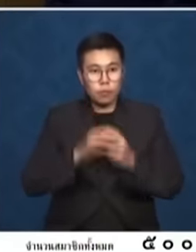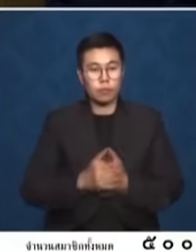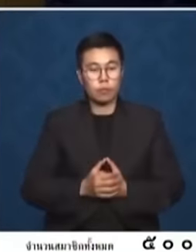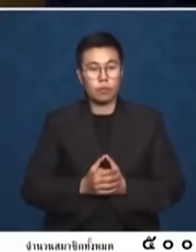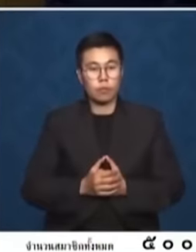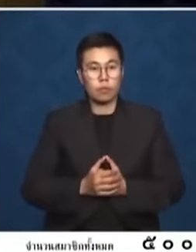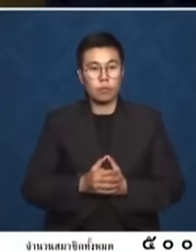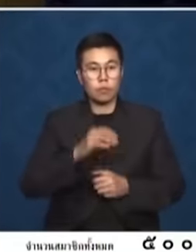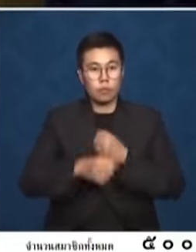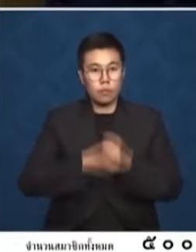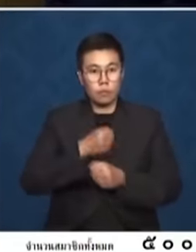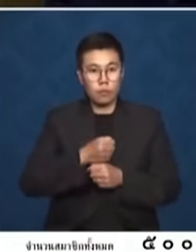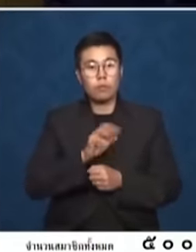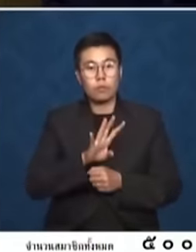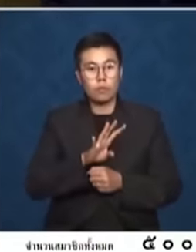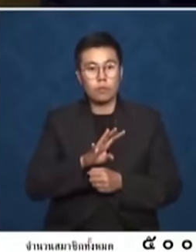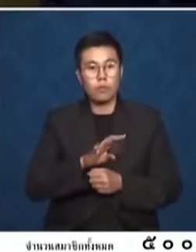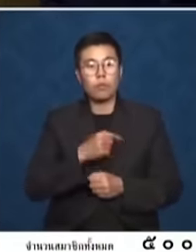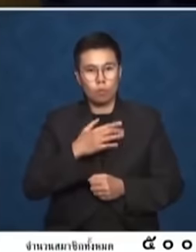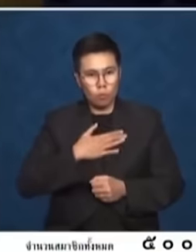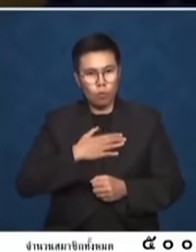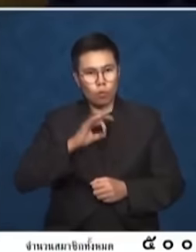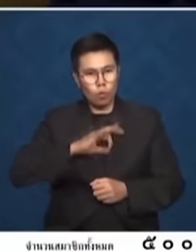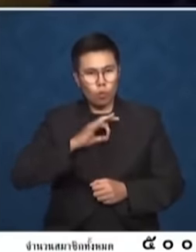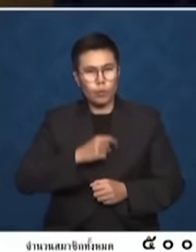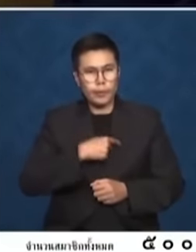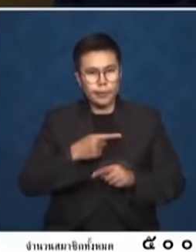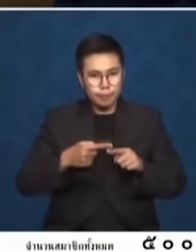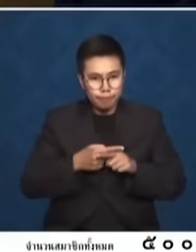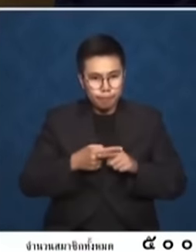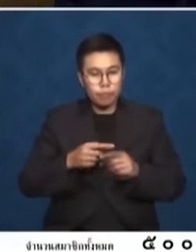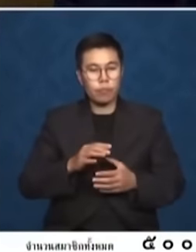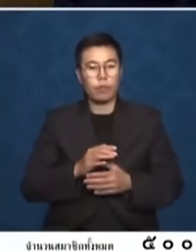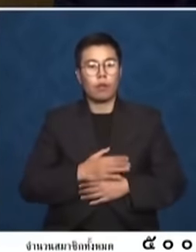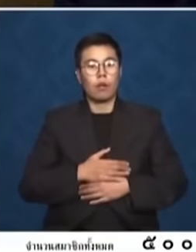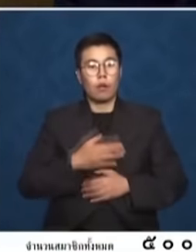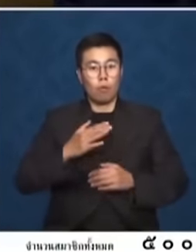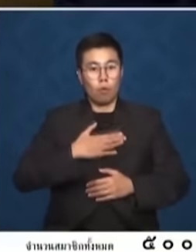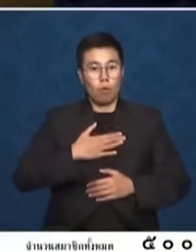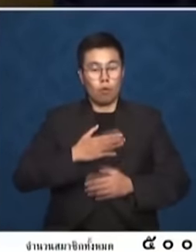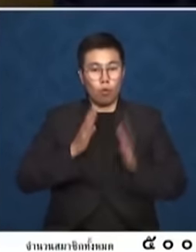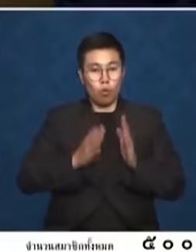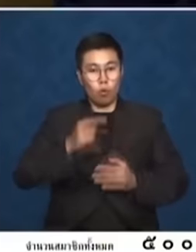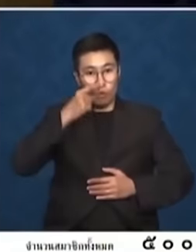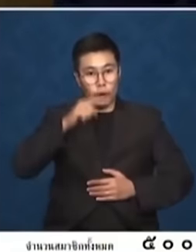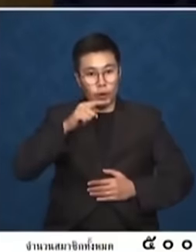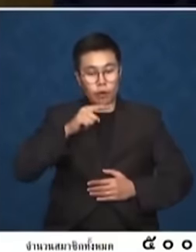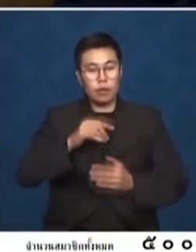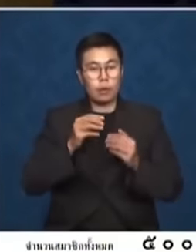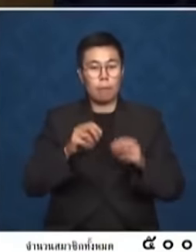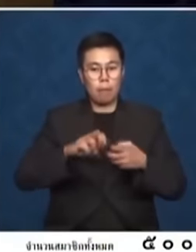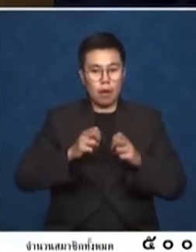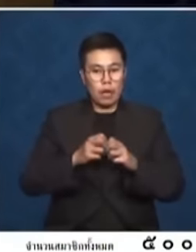ตลอด4ปีในฐานะคนไทยก็เจ็บปวดพอสมควรแล้วเหตุการณ์ครั้งนี้ก็เป็นการปะทุ